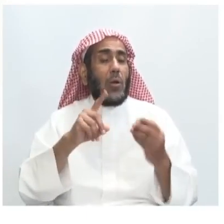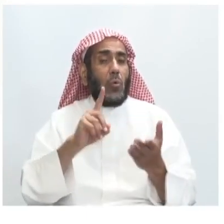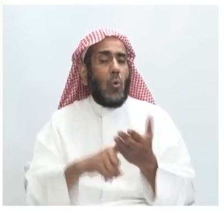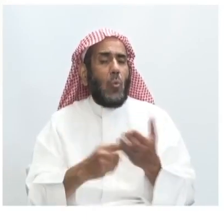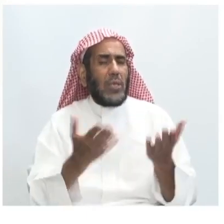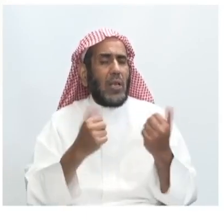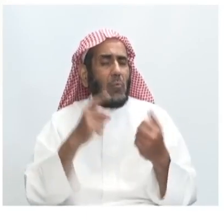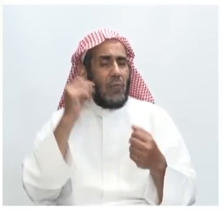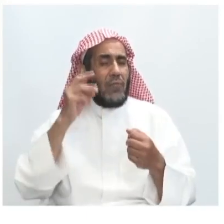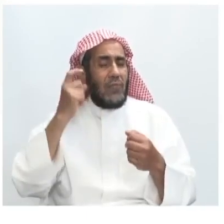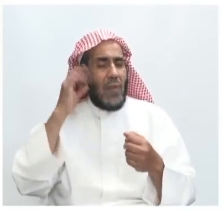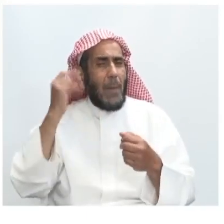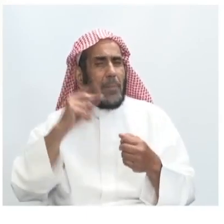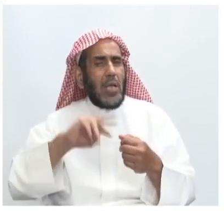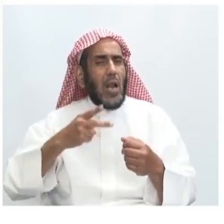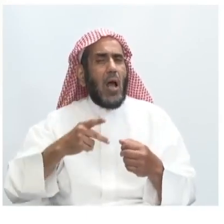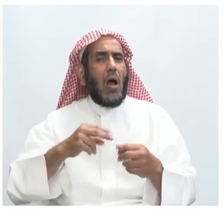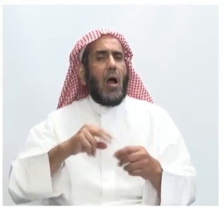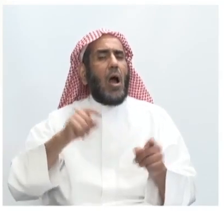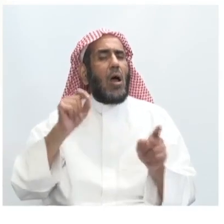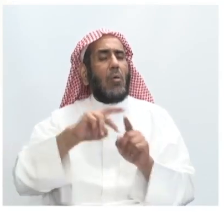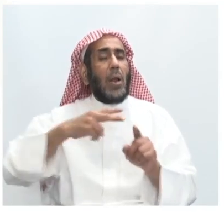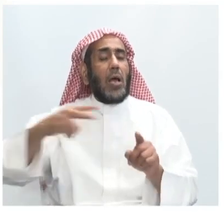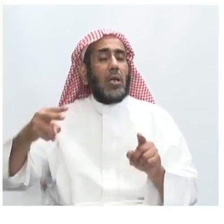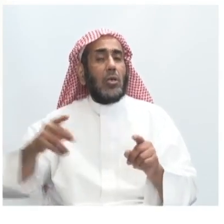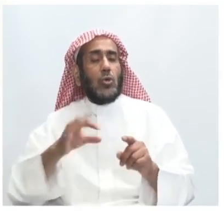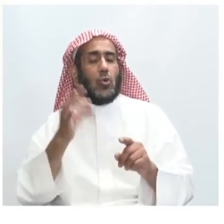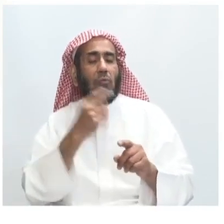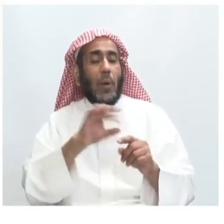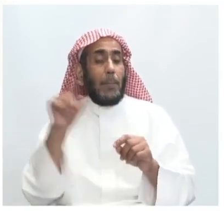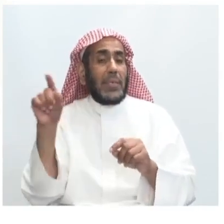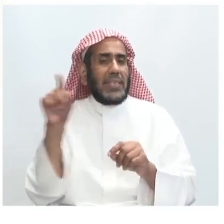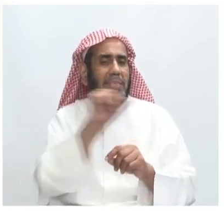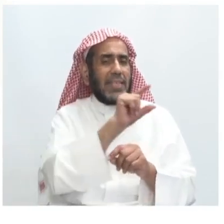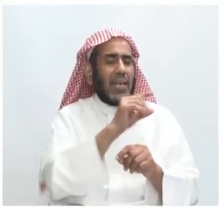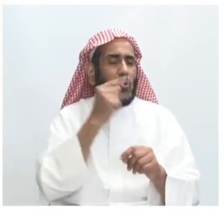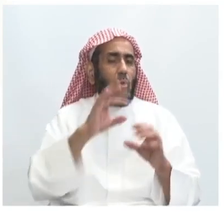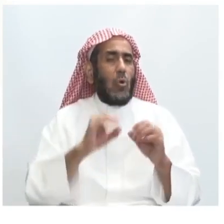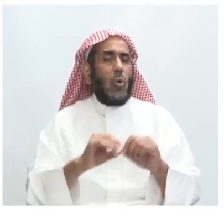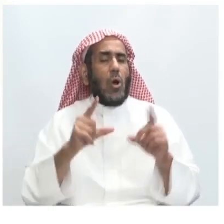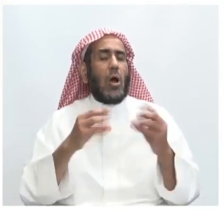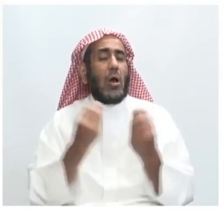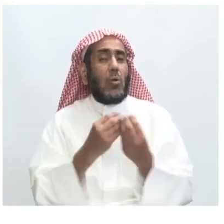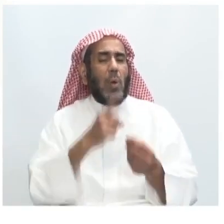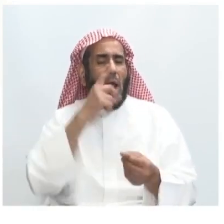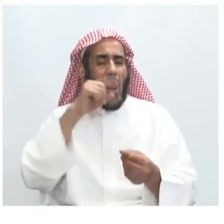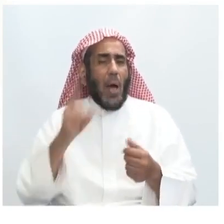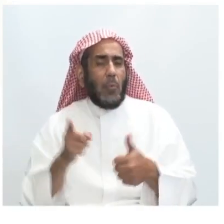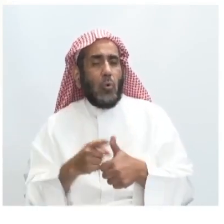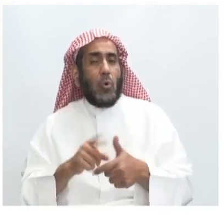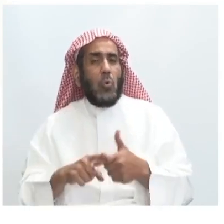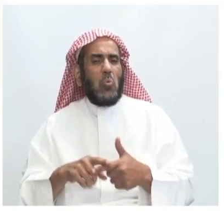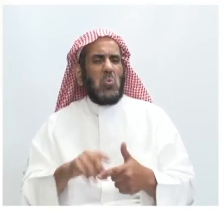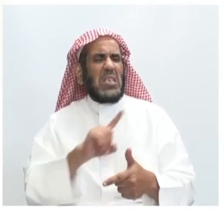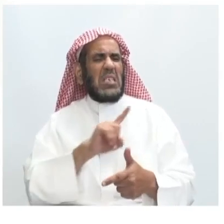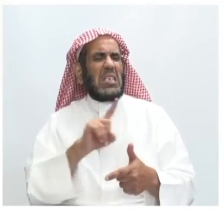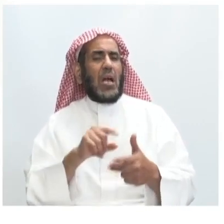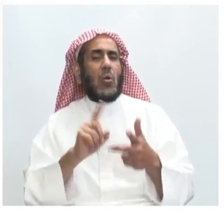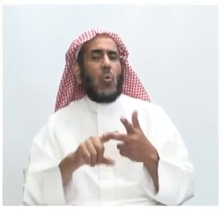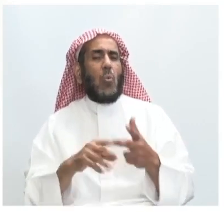وهو طلب الفهم لاغراض بلاغيه مختلفه تفهم من السياق وتدل عليها قرائن الاحوال ومنها الامر والانكار